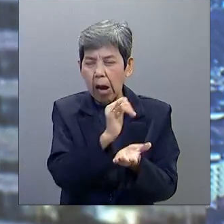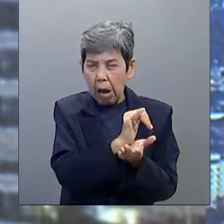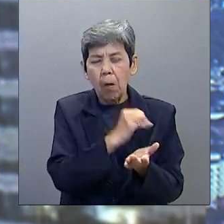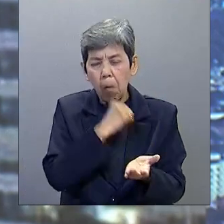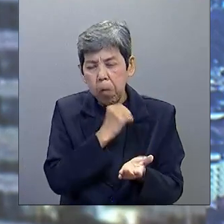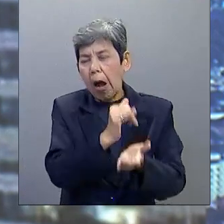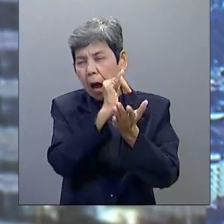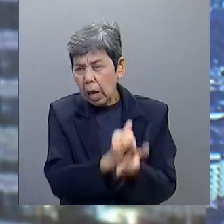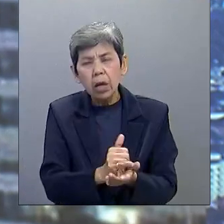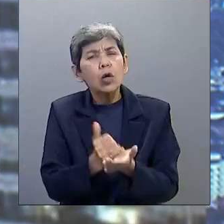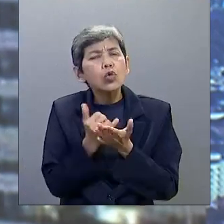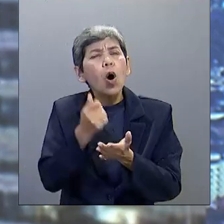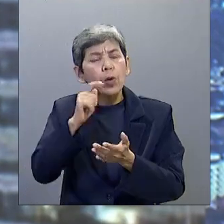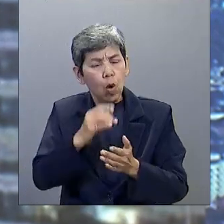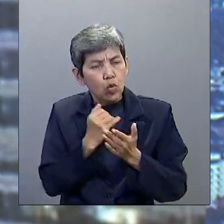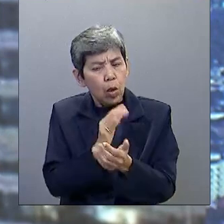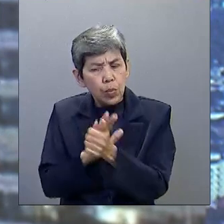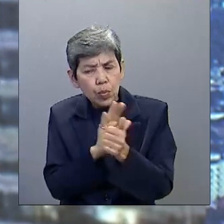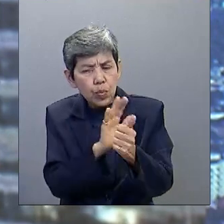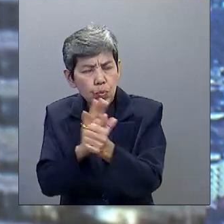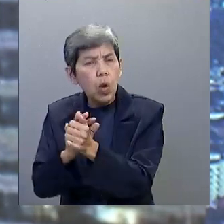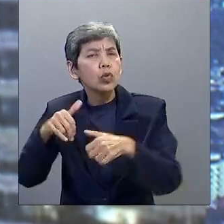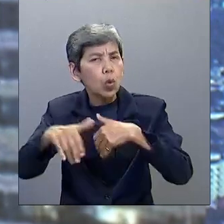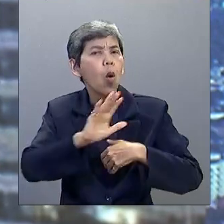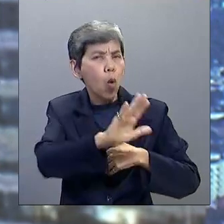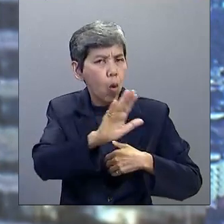ทำยังไงให้ท้องถิ่นสามารถดูแลคนเหล่านี้ในชุมชนตัว